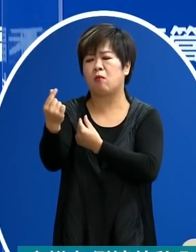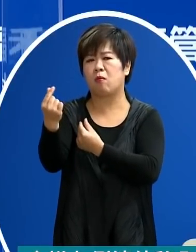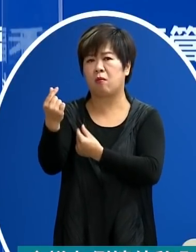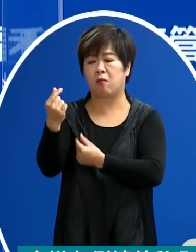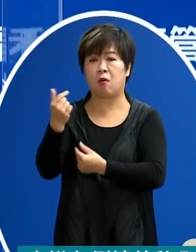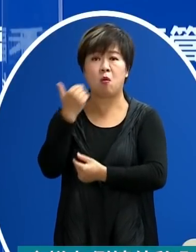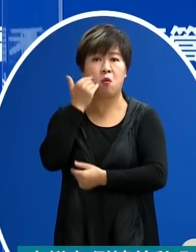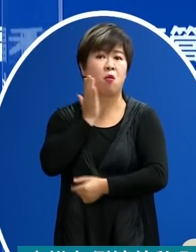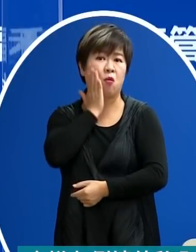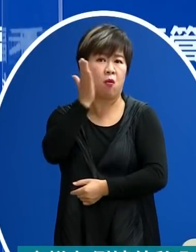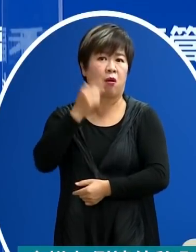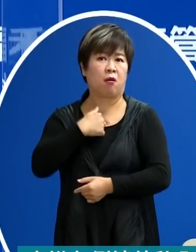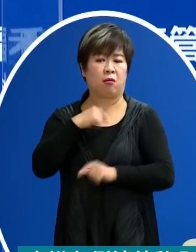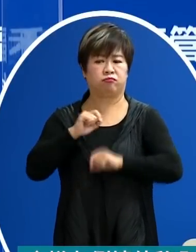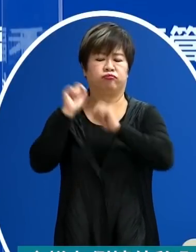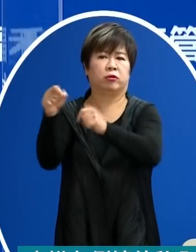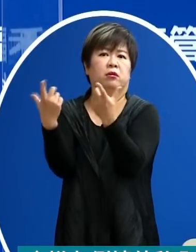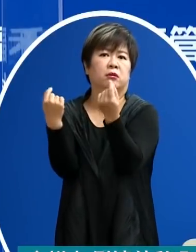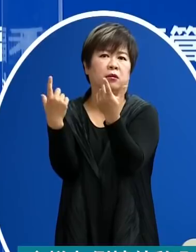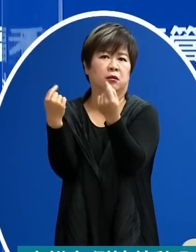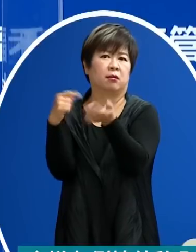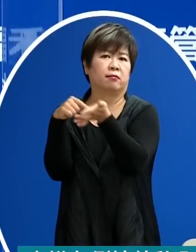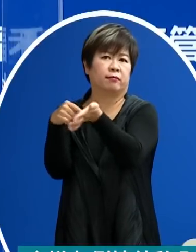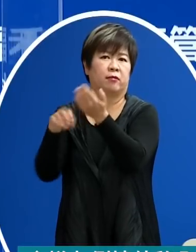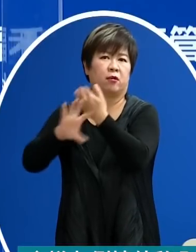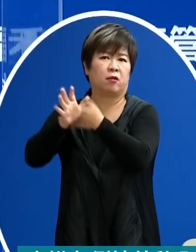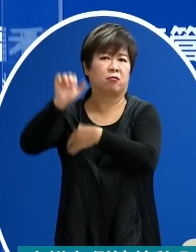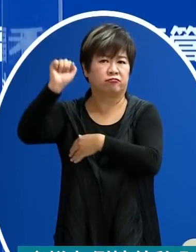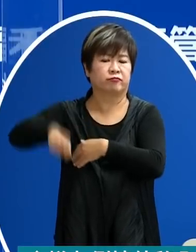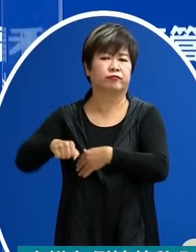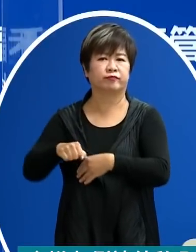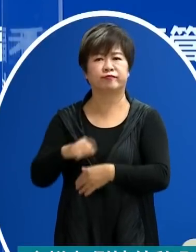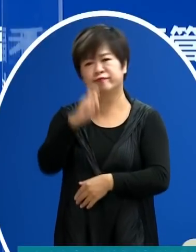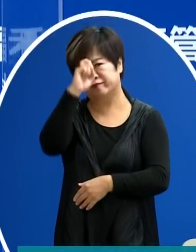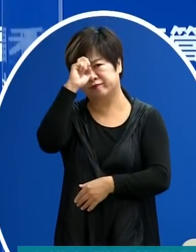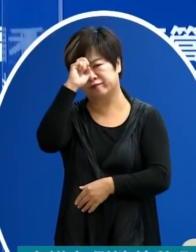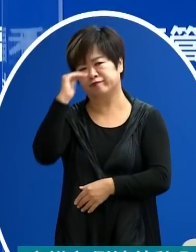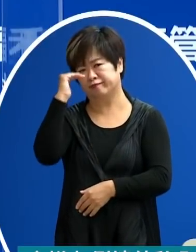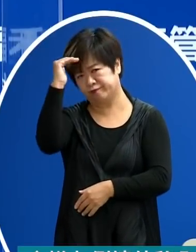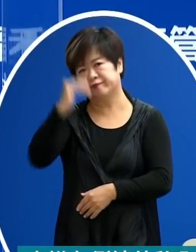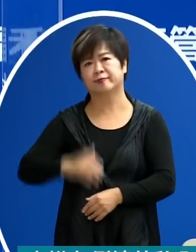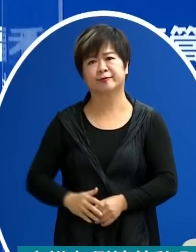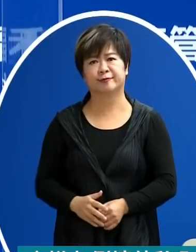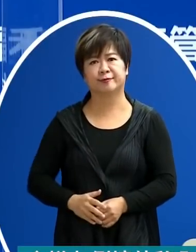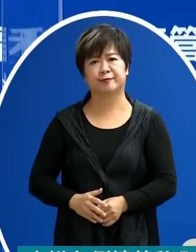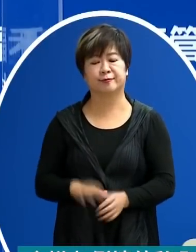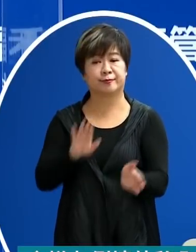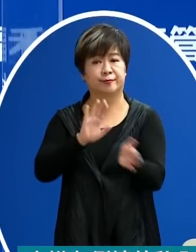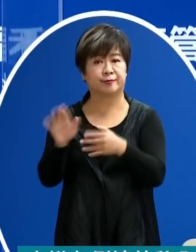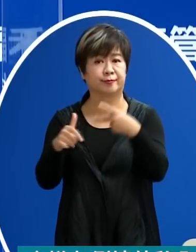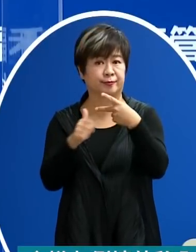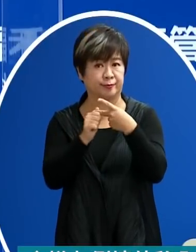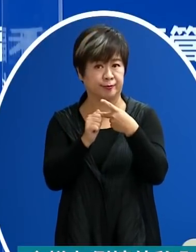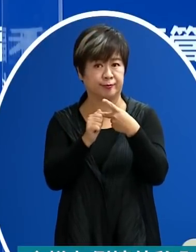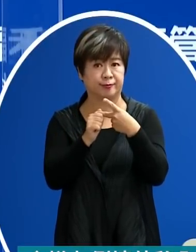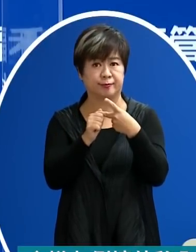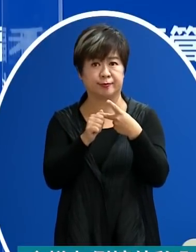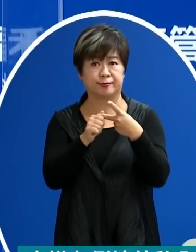获得国际认证的可能性就高，那我们抱以高度的期待。然后第二个刚才